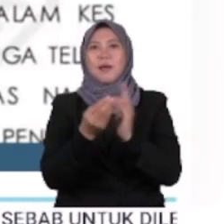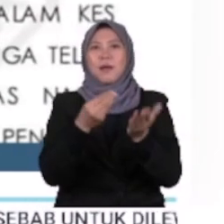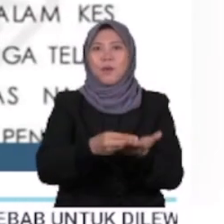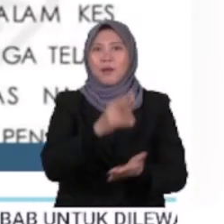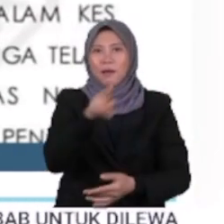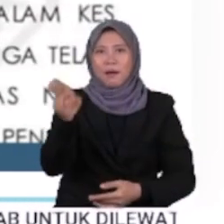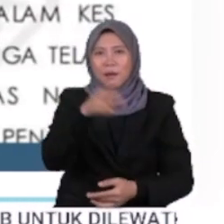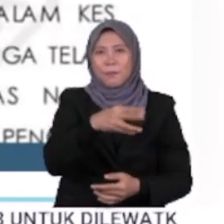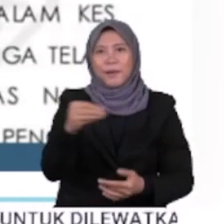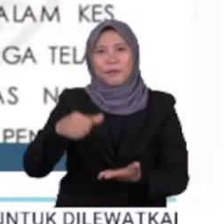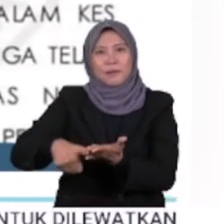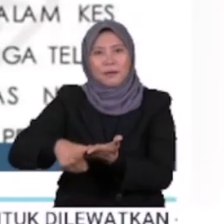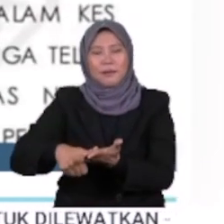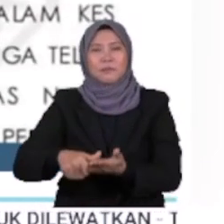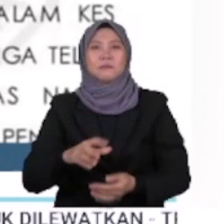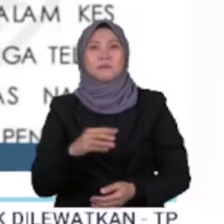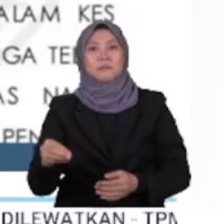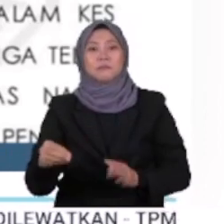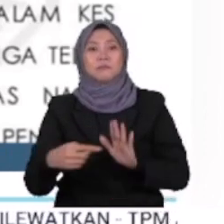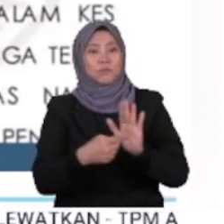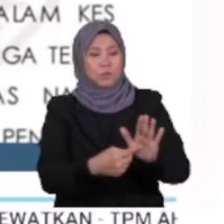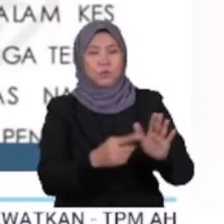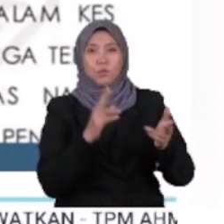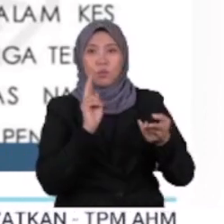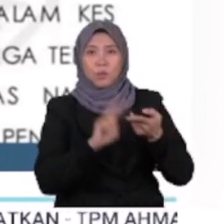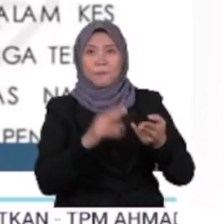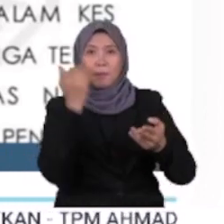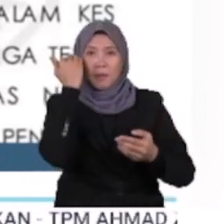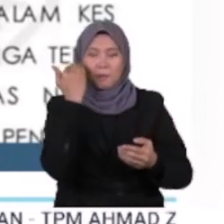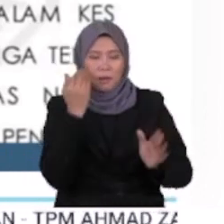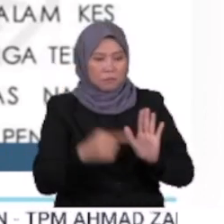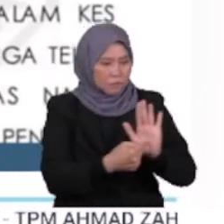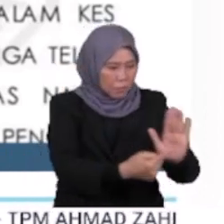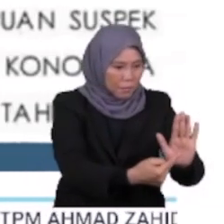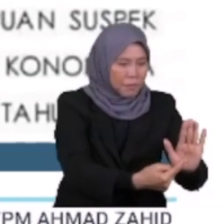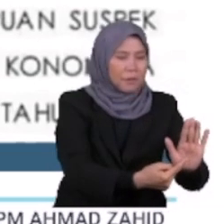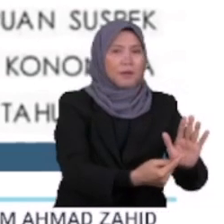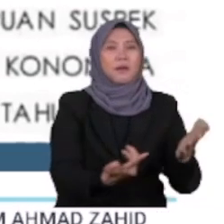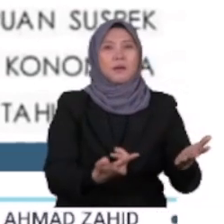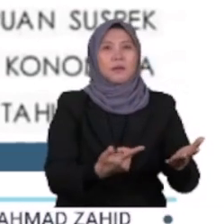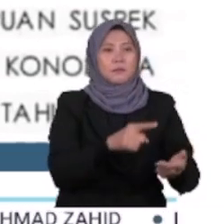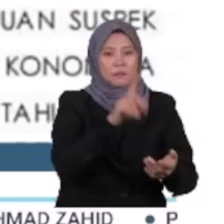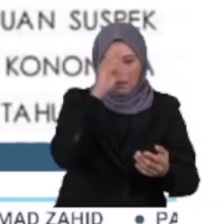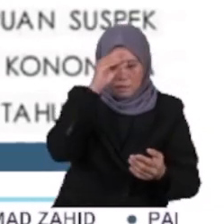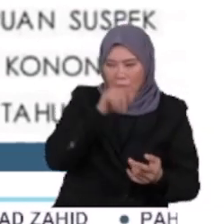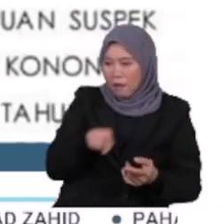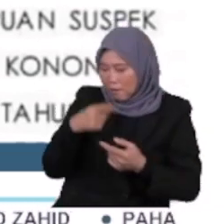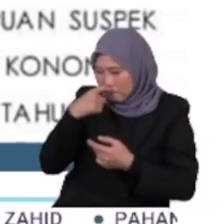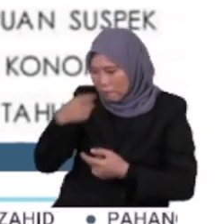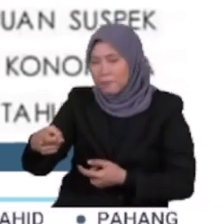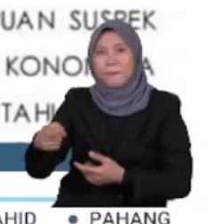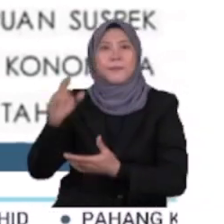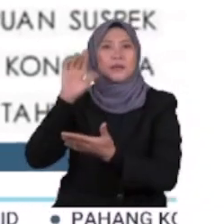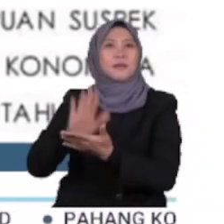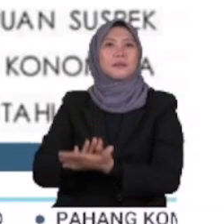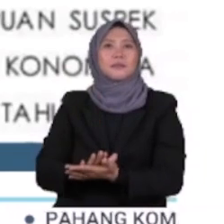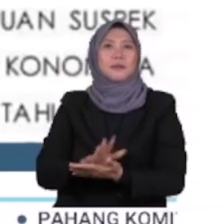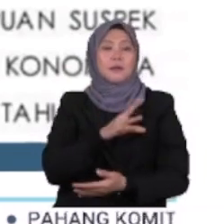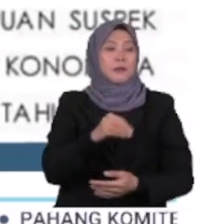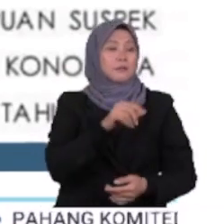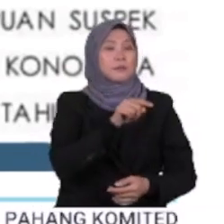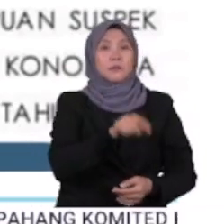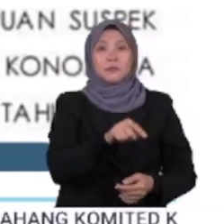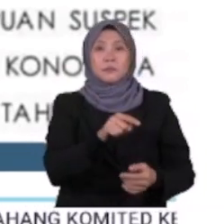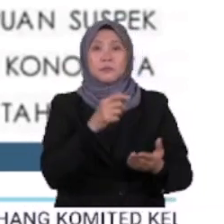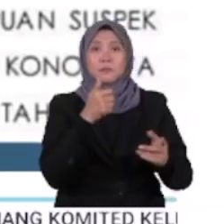uang haram dan dada setelah ditunjukkan warung tangkap mahkamah berkaitan ke situ mempercayai percakapan suspek bangsa kemudian